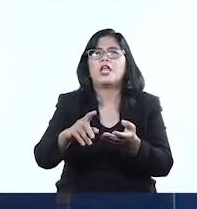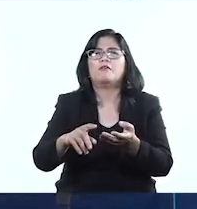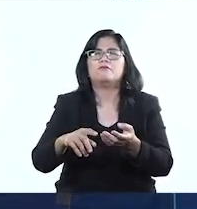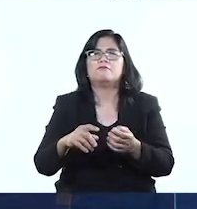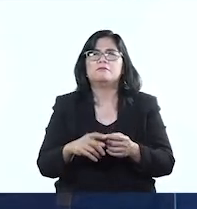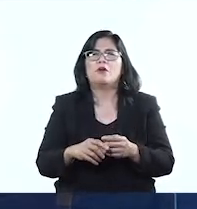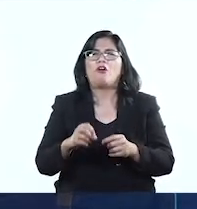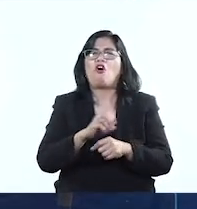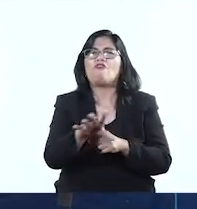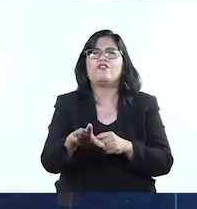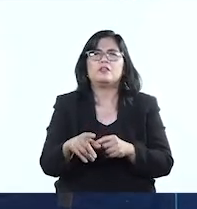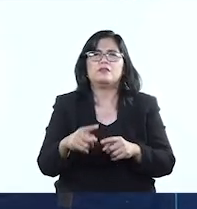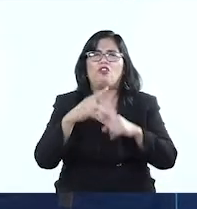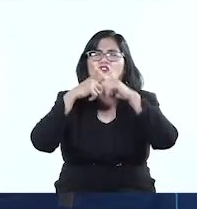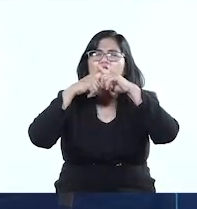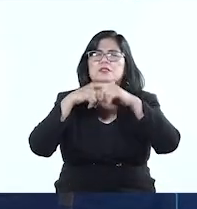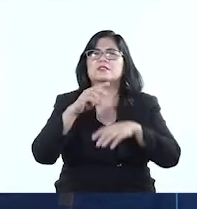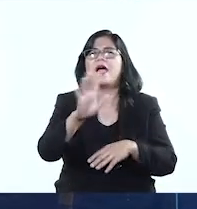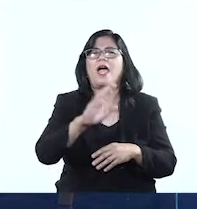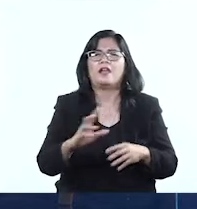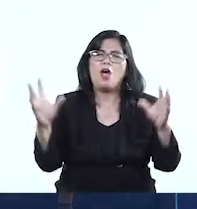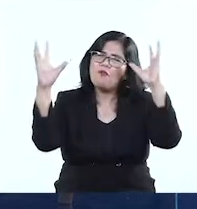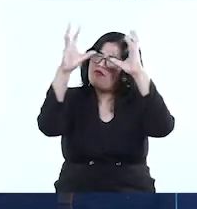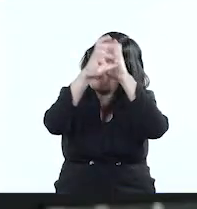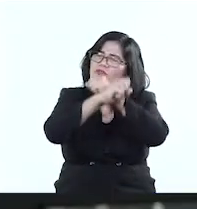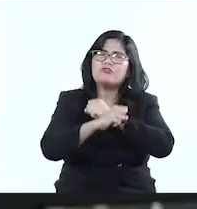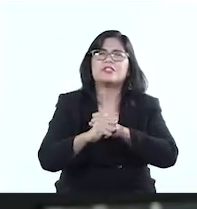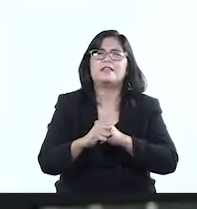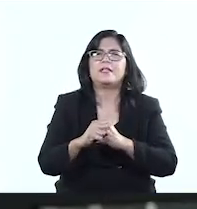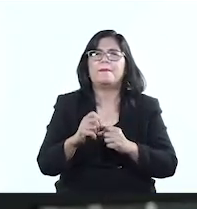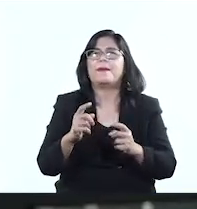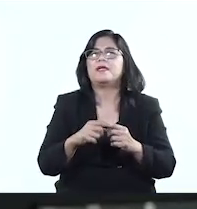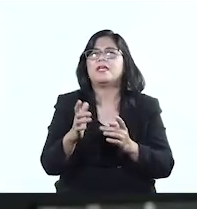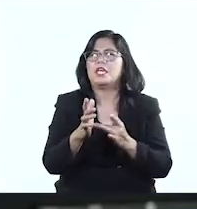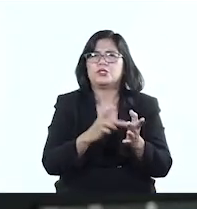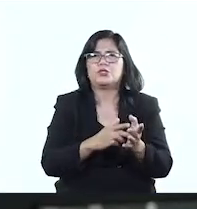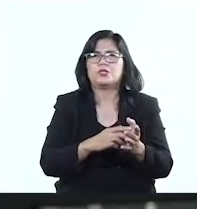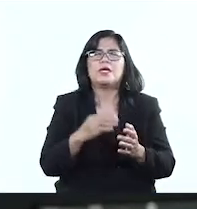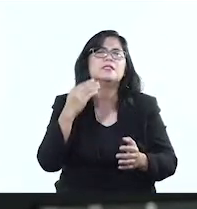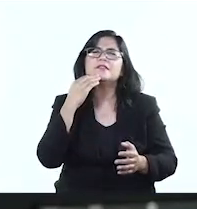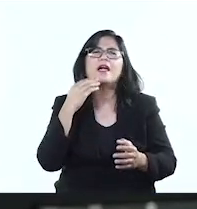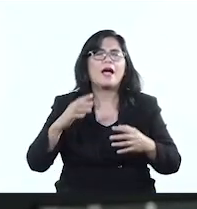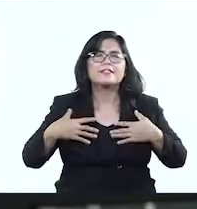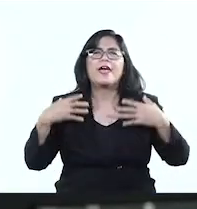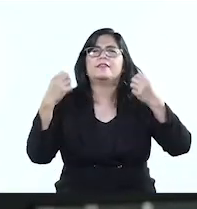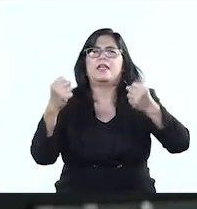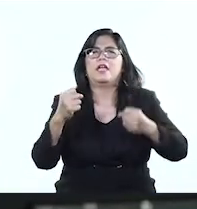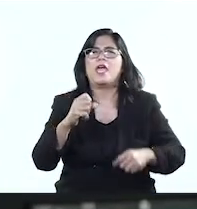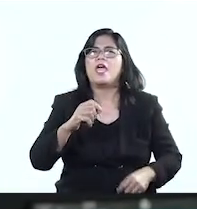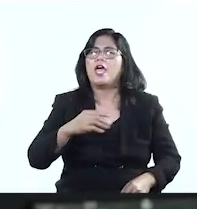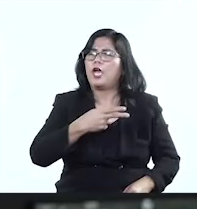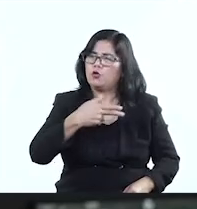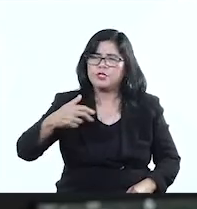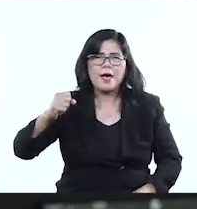semuanya monofokus pada Yesus mulai fokus jaga protokol kesehatan dengan baik Indonesia bisa Nyi